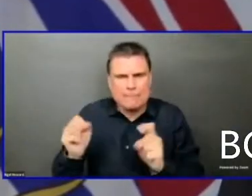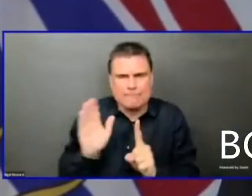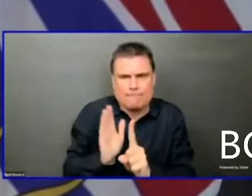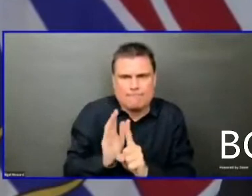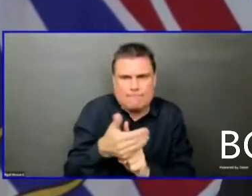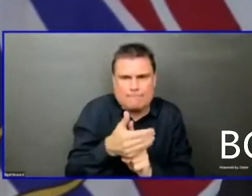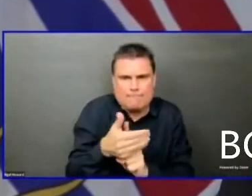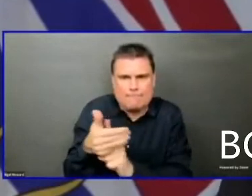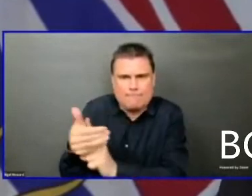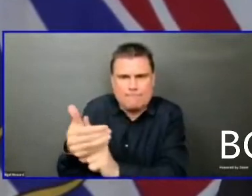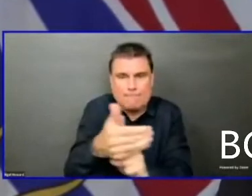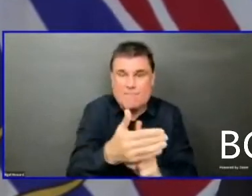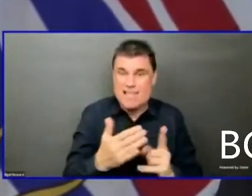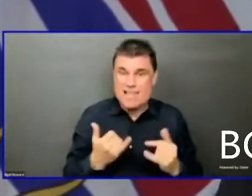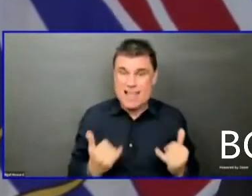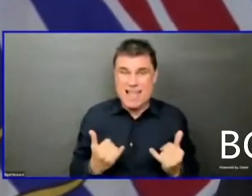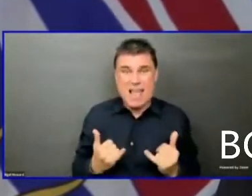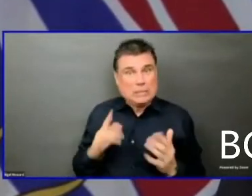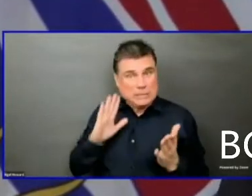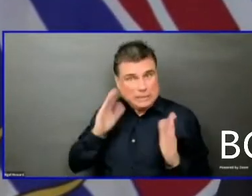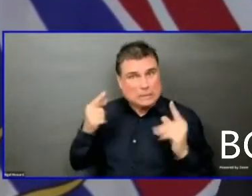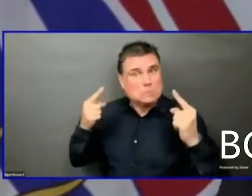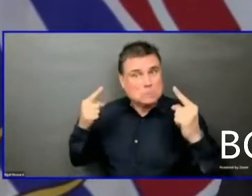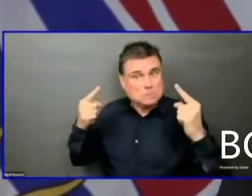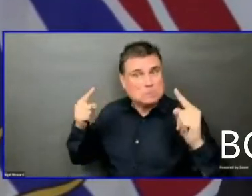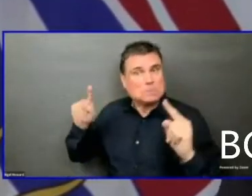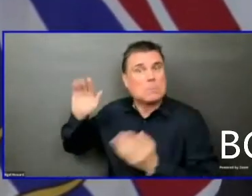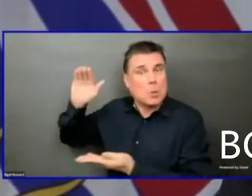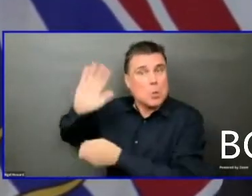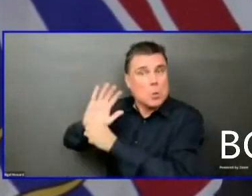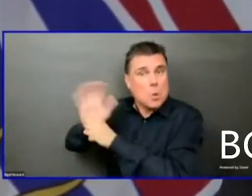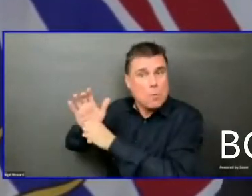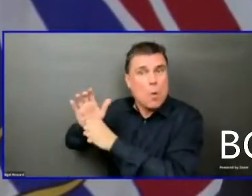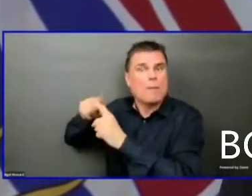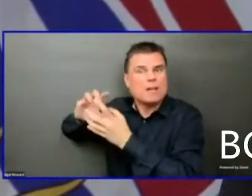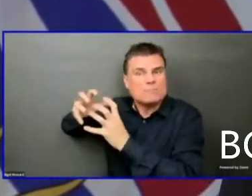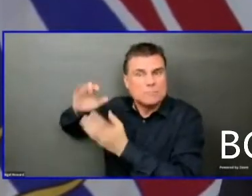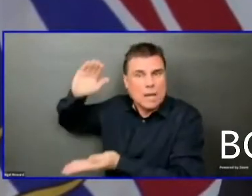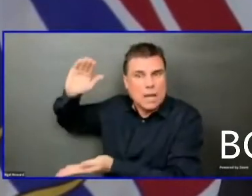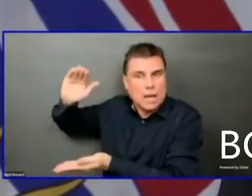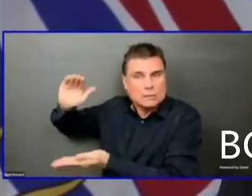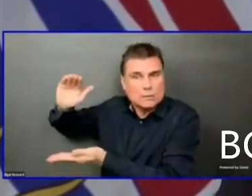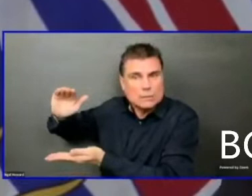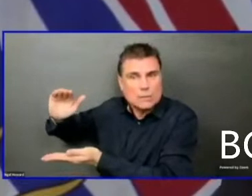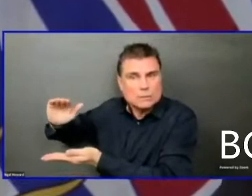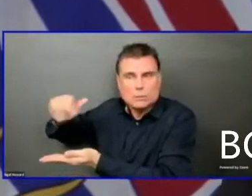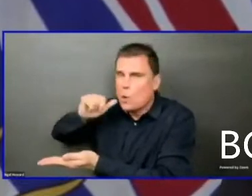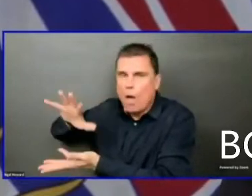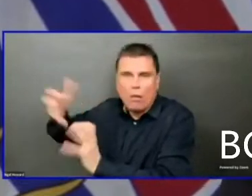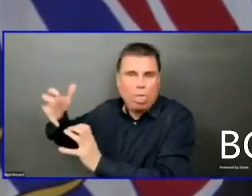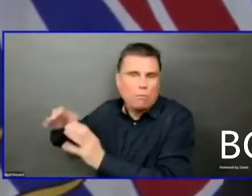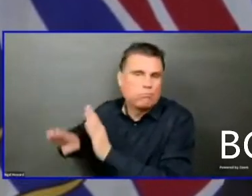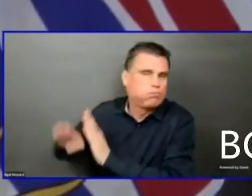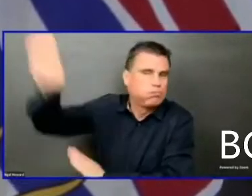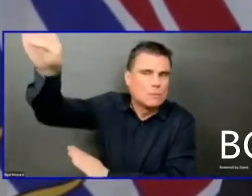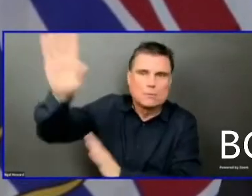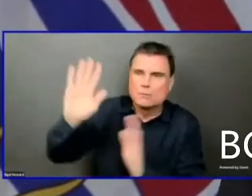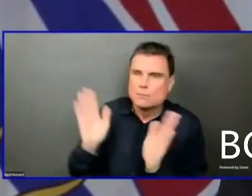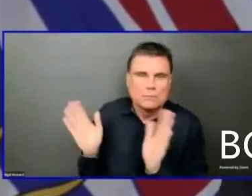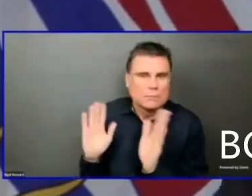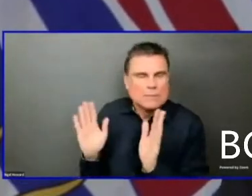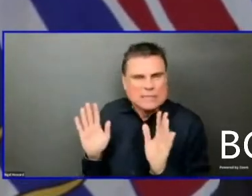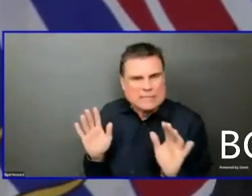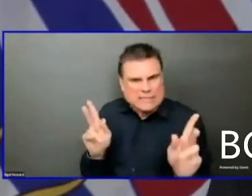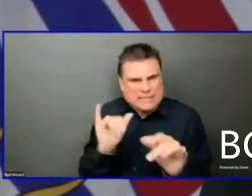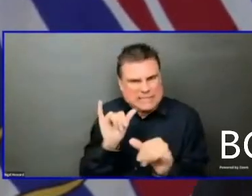年还是 To 这样 do this, 啊 we need 所 to 以我 use 们如 this time 果还是 to 要 buy ourselves more 努力 time. 还 To 是 get 要 our immunization